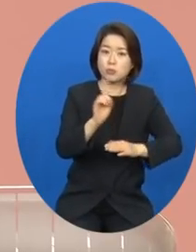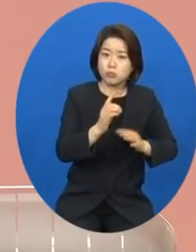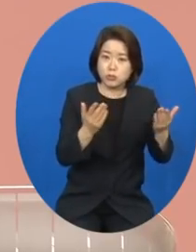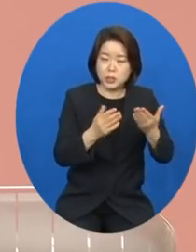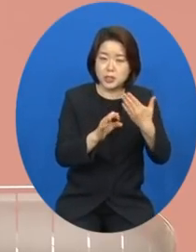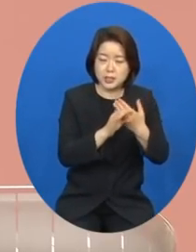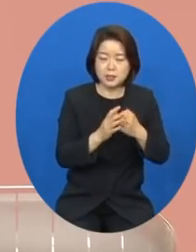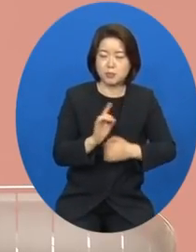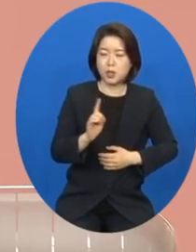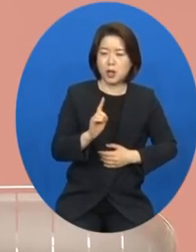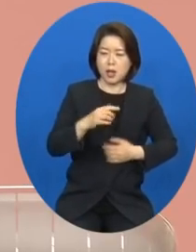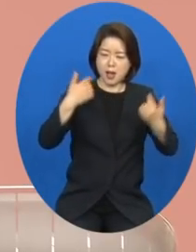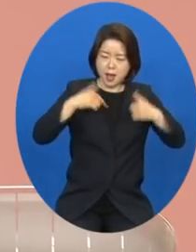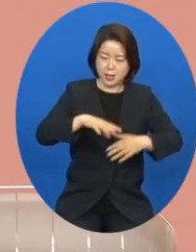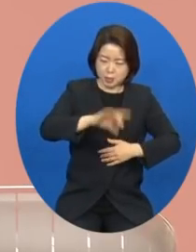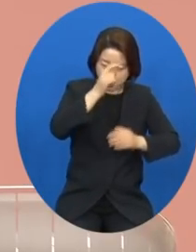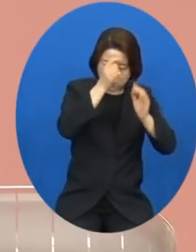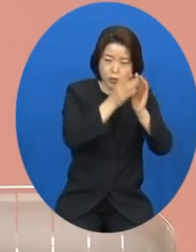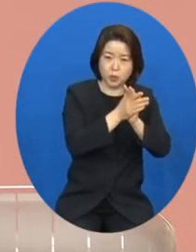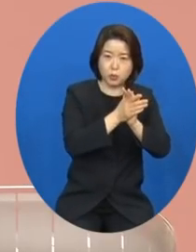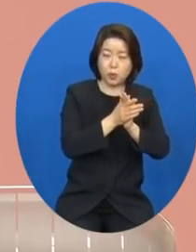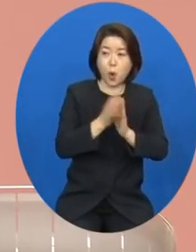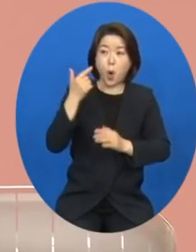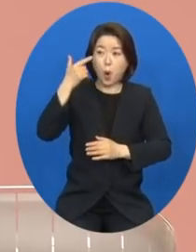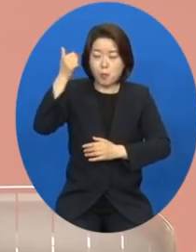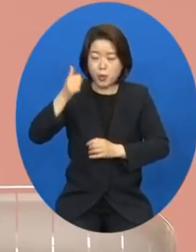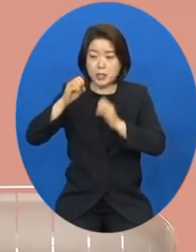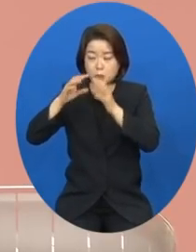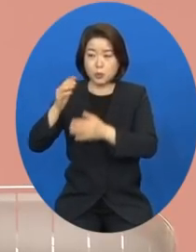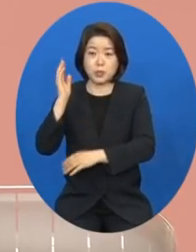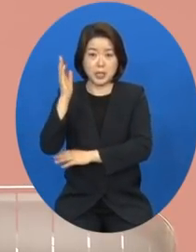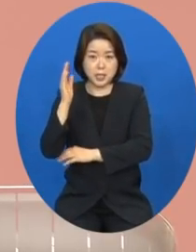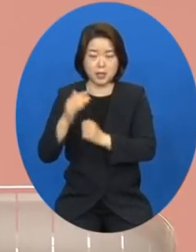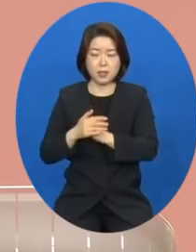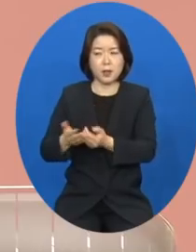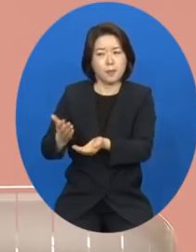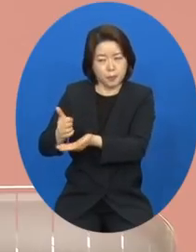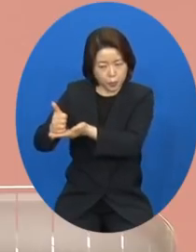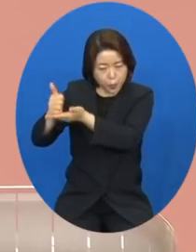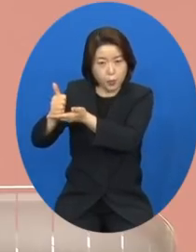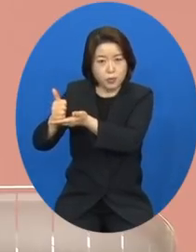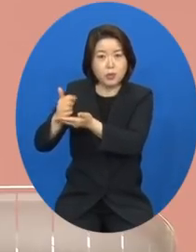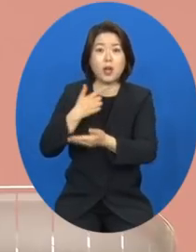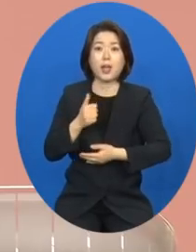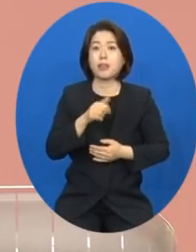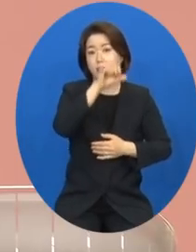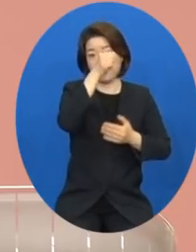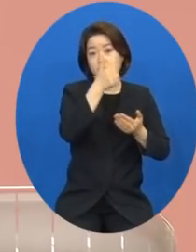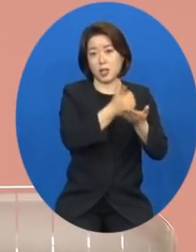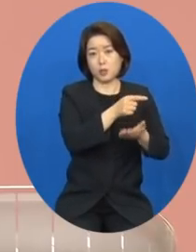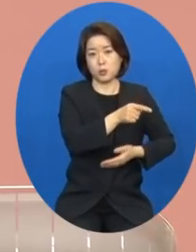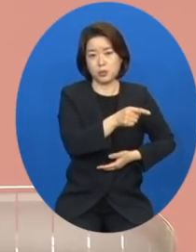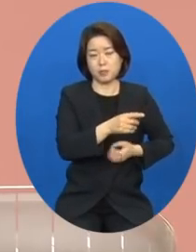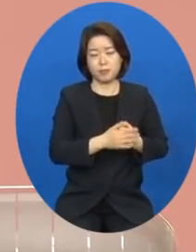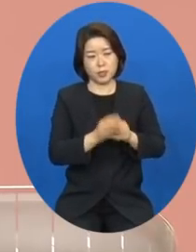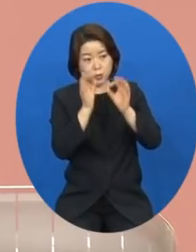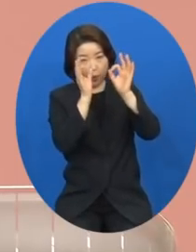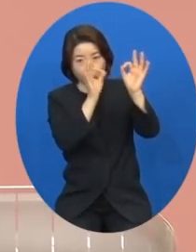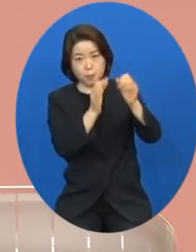기도하시고 또한 목회자 의견을 존중해야 되도록 주셨던 그런 분이셨다 고 합니다 그 분을 보면